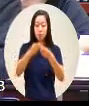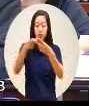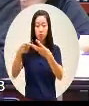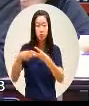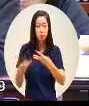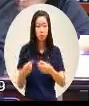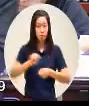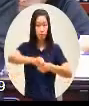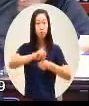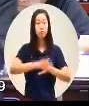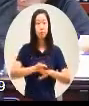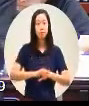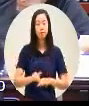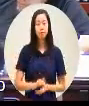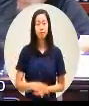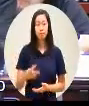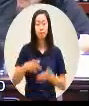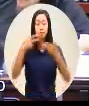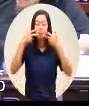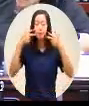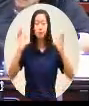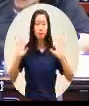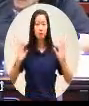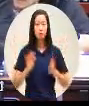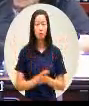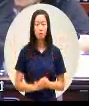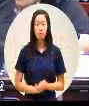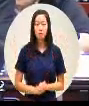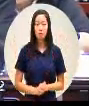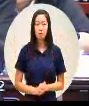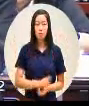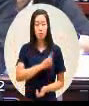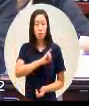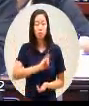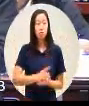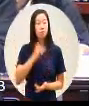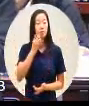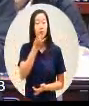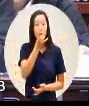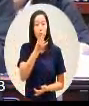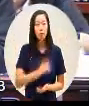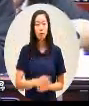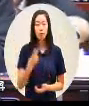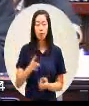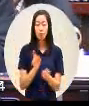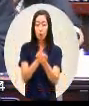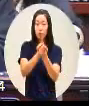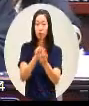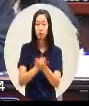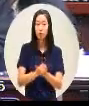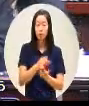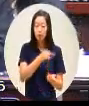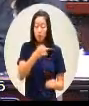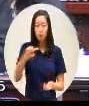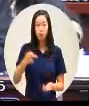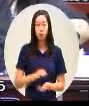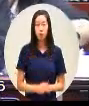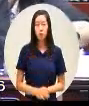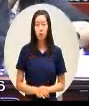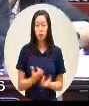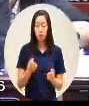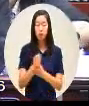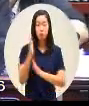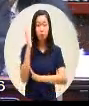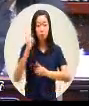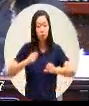另外来讲，其实原住民的孩子他们不除了自己讲自己家乡的语言，我们对于英语的部分呢，我们这个政策